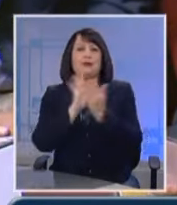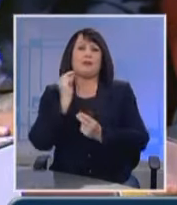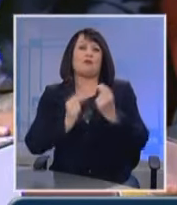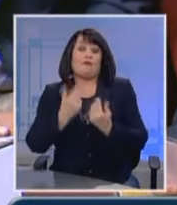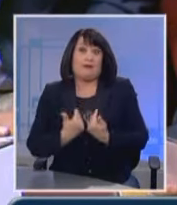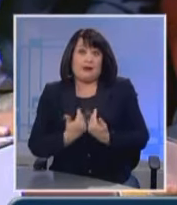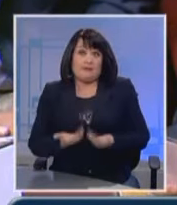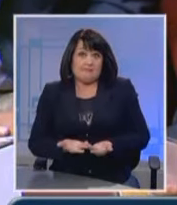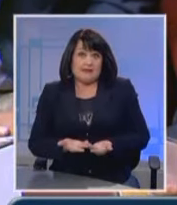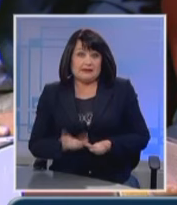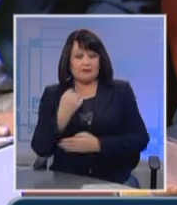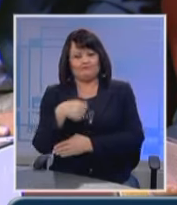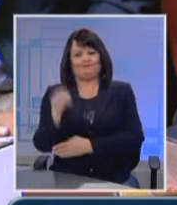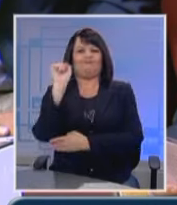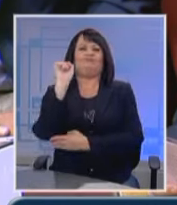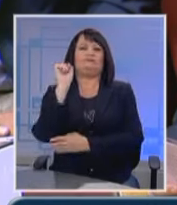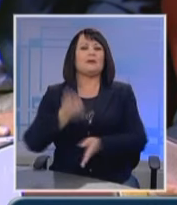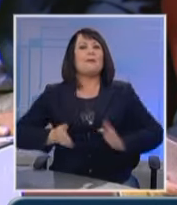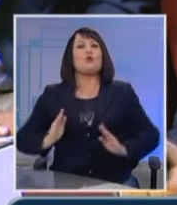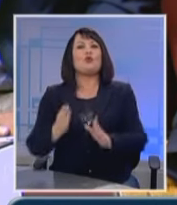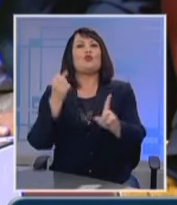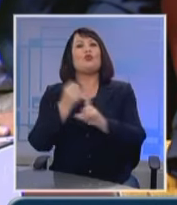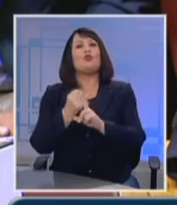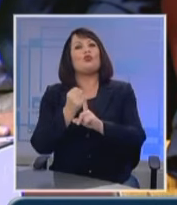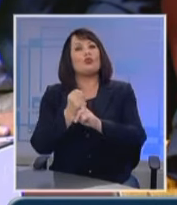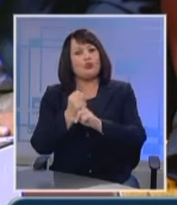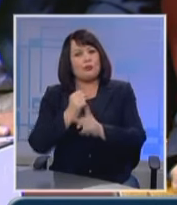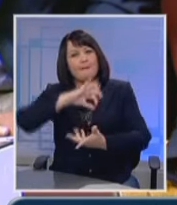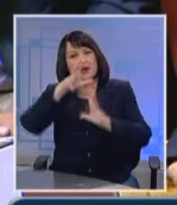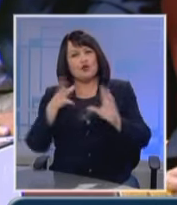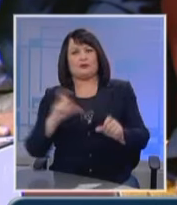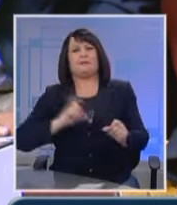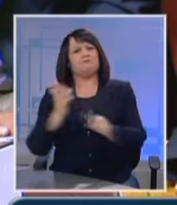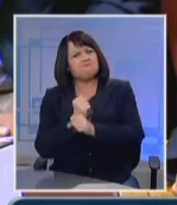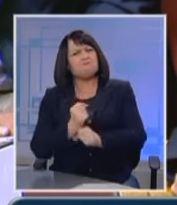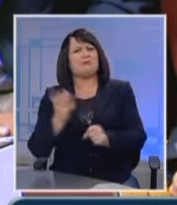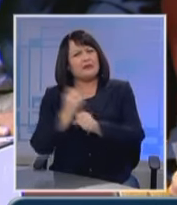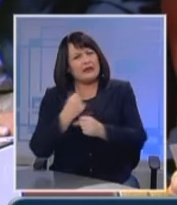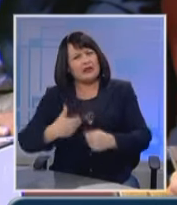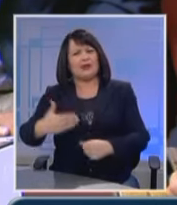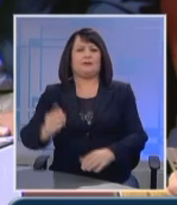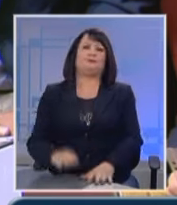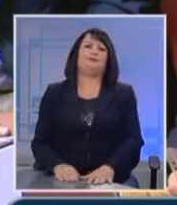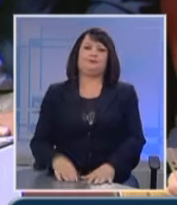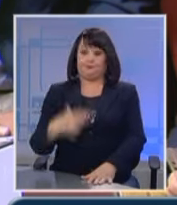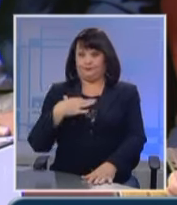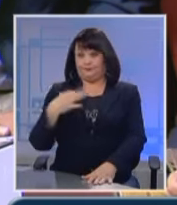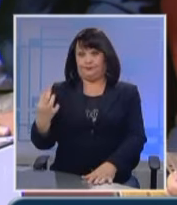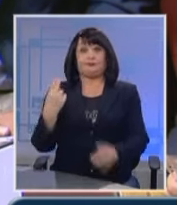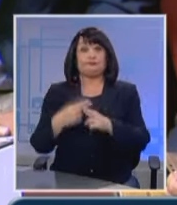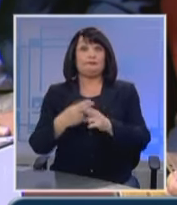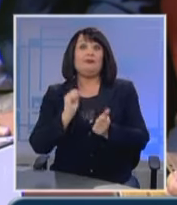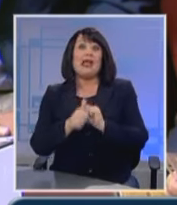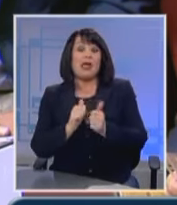προβλήματα και με ψηλά το κεφάλι να συνεχίσουμε να διεκδικούμε μία θέση στον παγκόσμιο αθλητισμό. Ο διορισμός διακεκριμένων